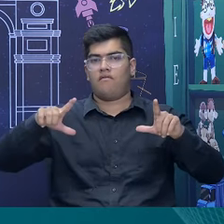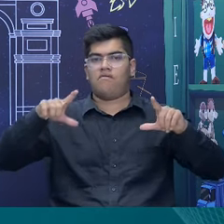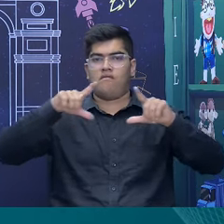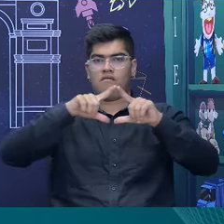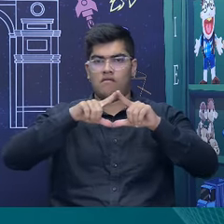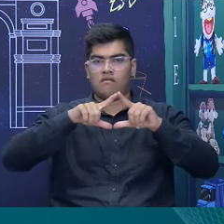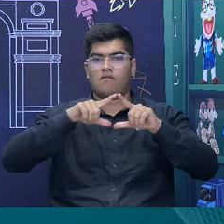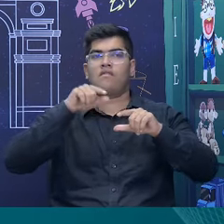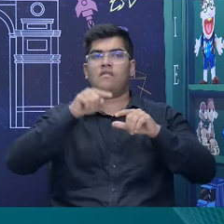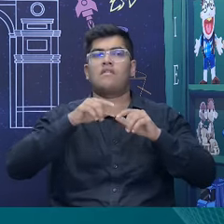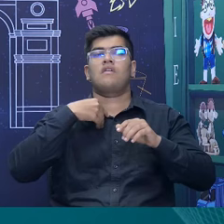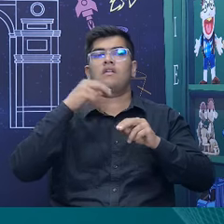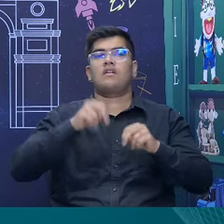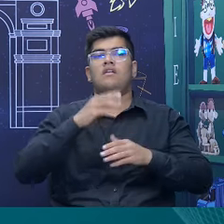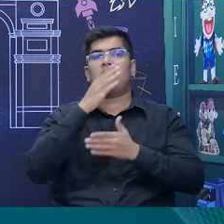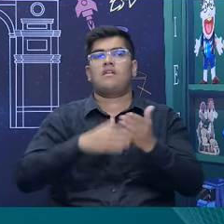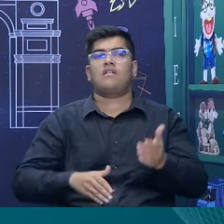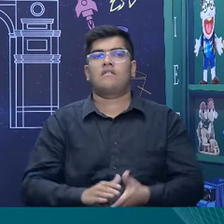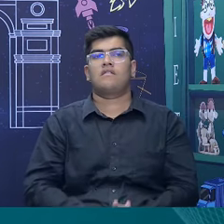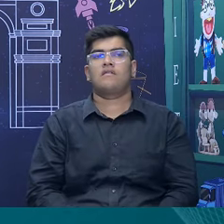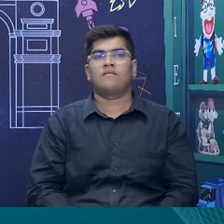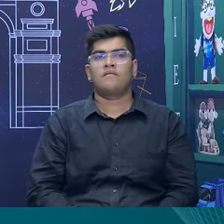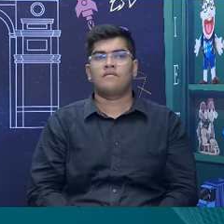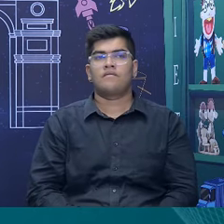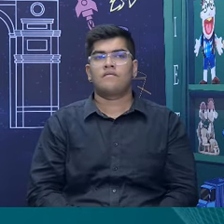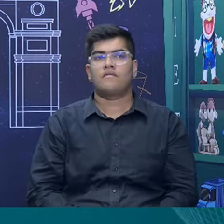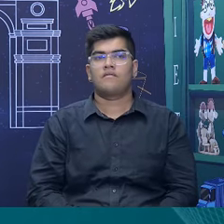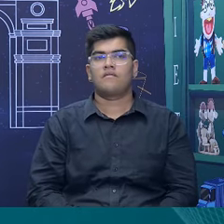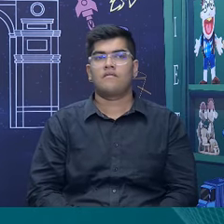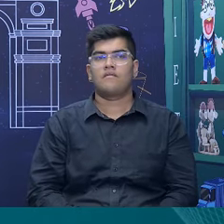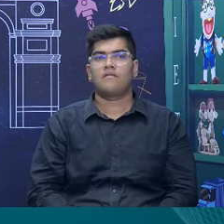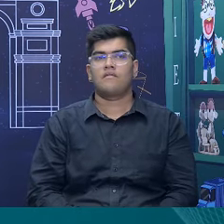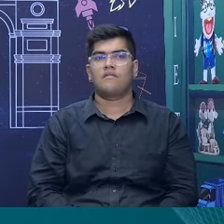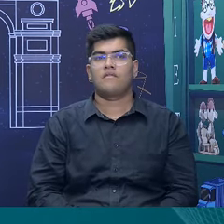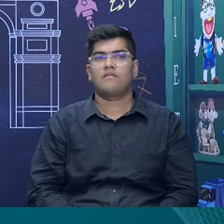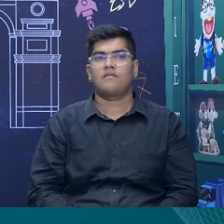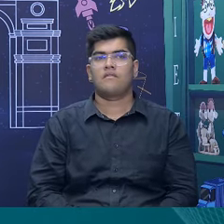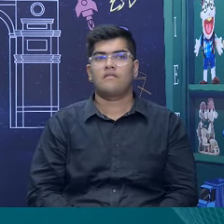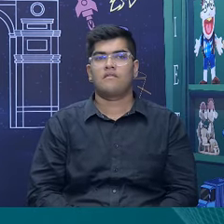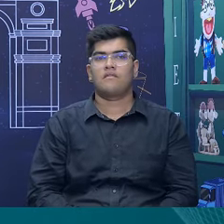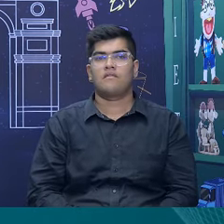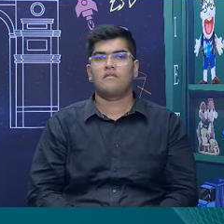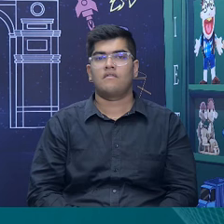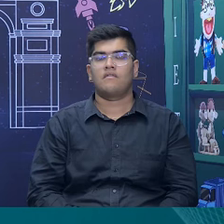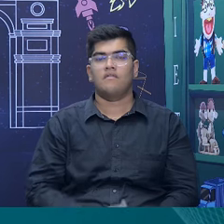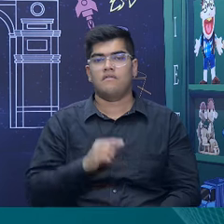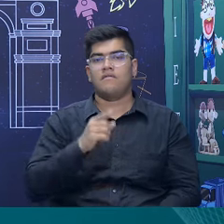हाफ ऑफ एरिया ऑफ पैरेललोग्राम और एरिया ऑफ पैरेललोग्राम क्या होता है हाइट इनटू